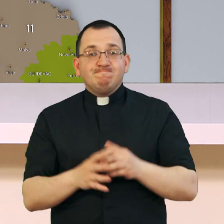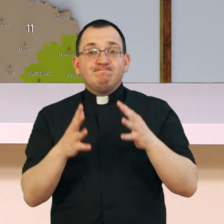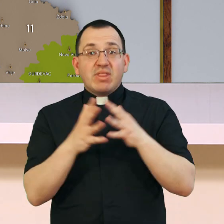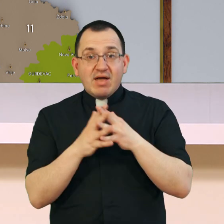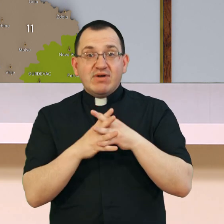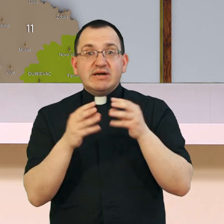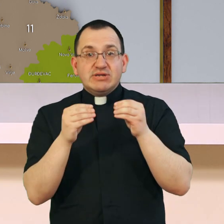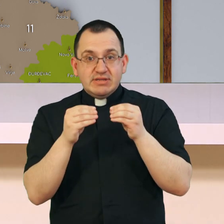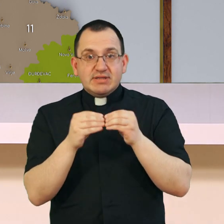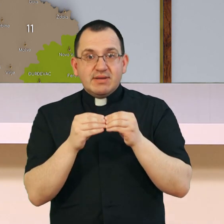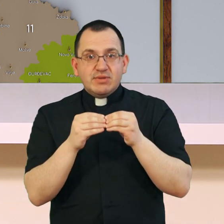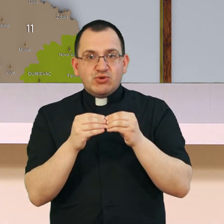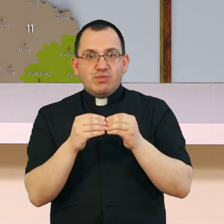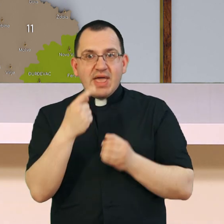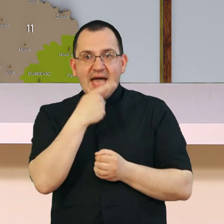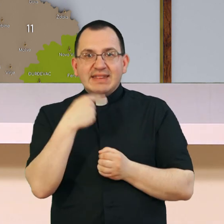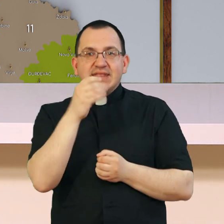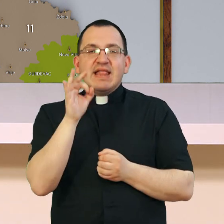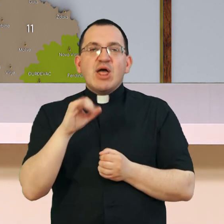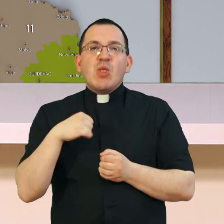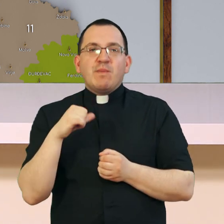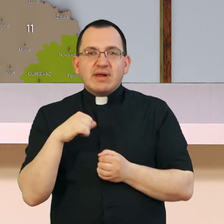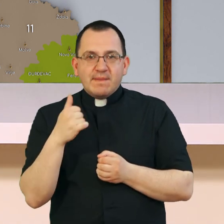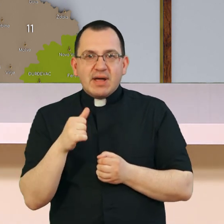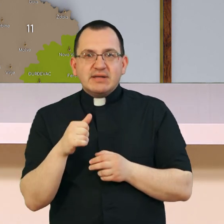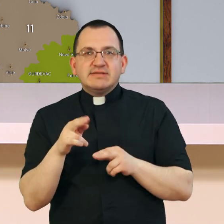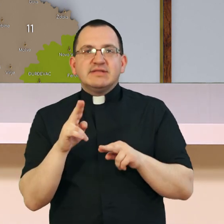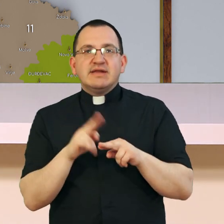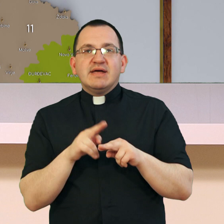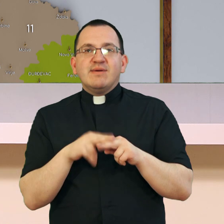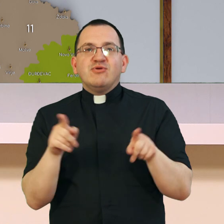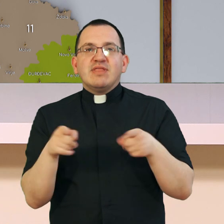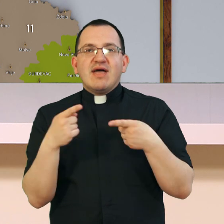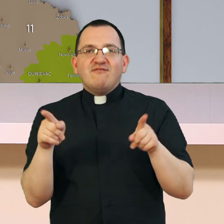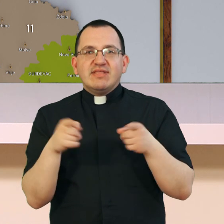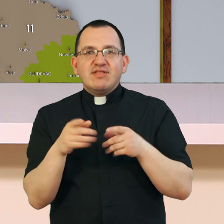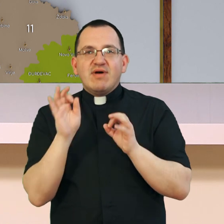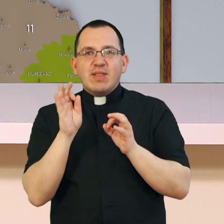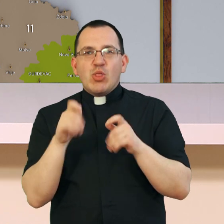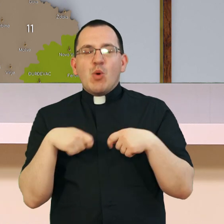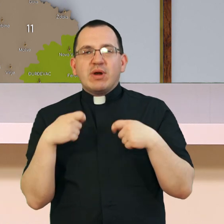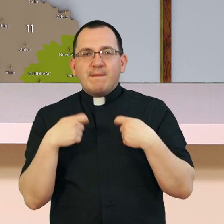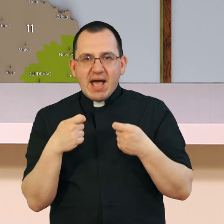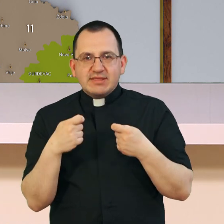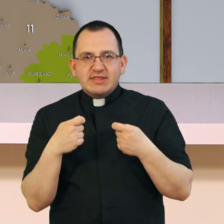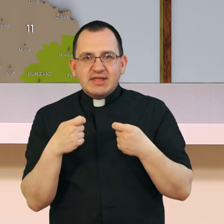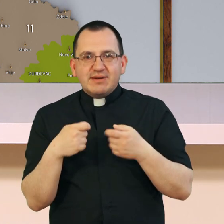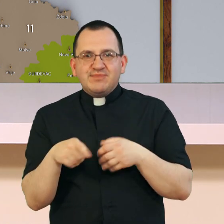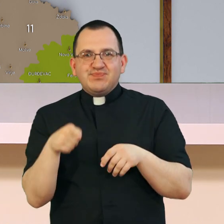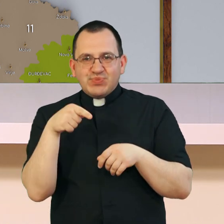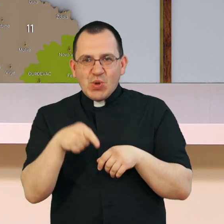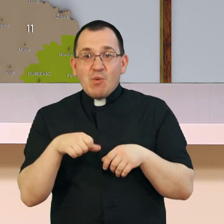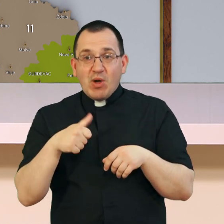Varaždinska biskupija Nedjelju Dobrog pastira obilježava jedinstvenim festivalom Dobrog pastira. Tako će i ove godine,